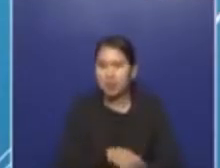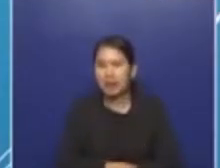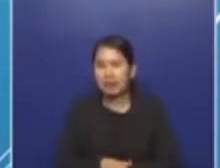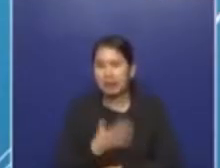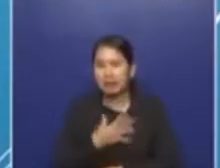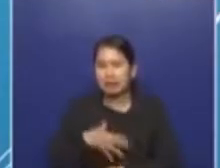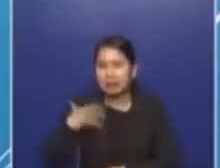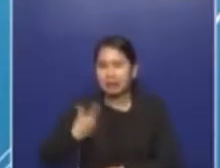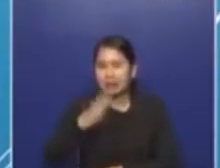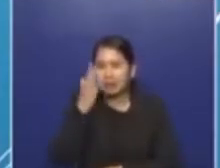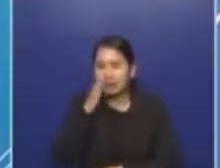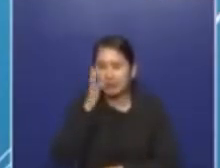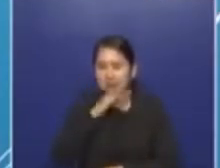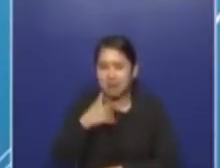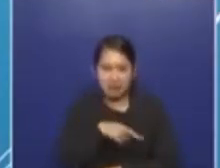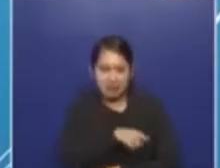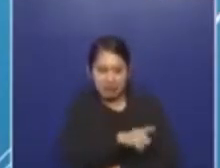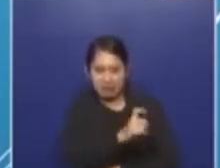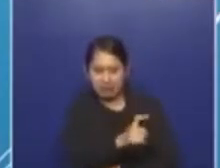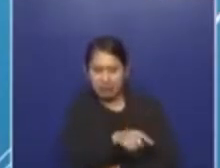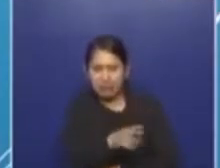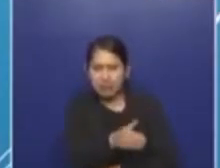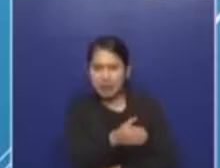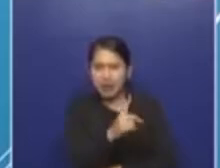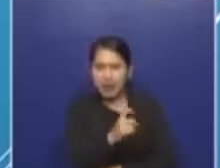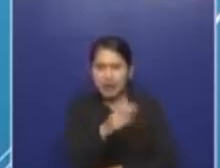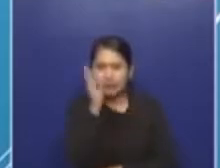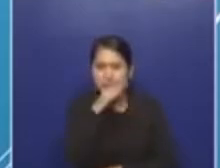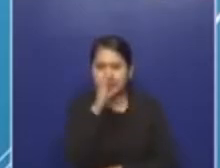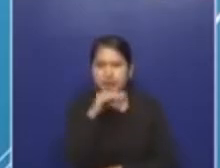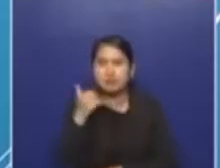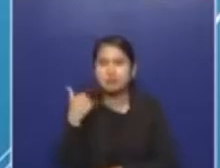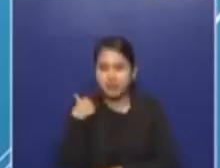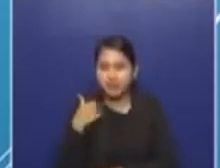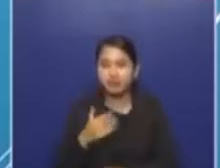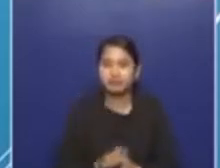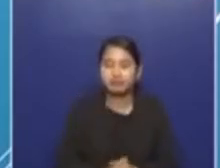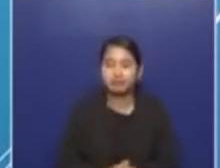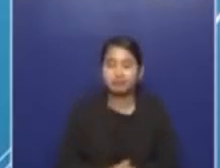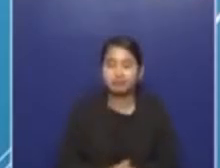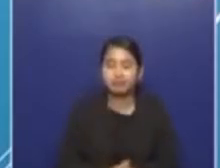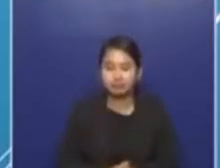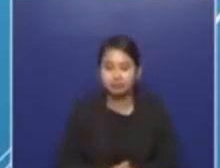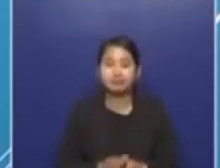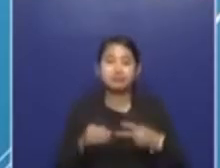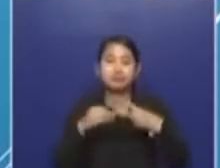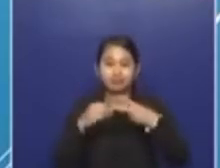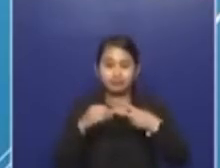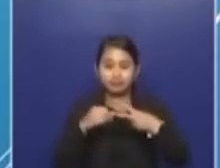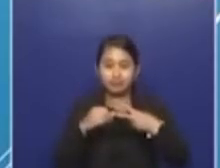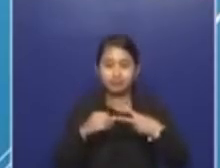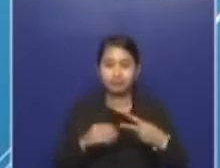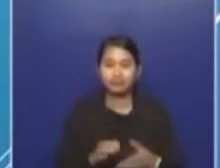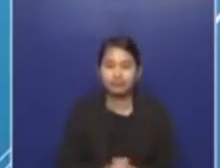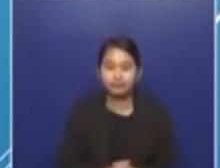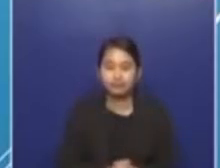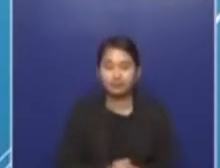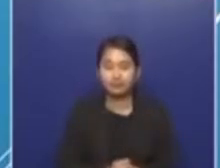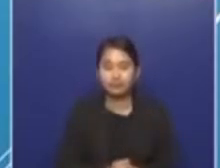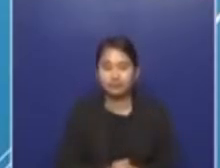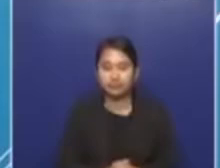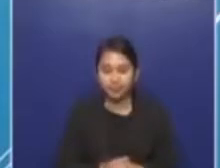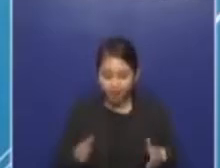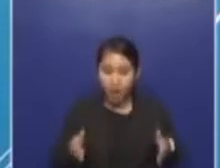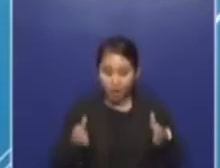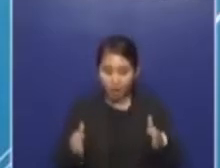เหม็นปลาที่เน่าตายในริมคลองสมทวินนะครับประการที่สองนะครับก็คือคลองสม